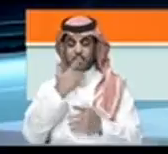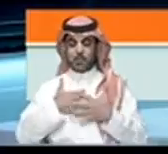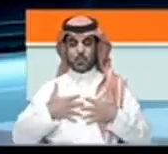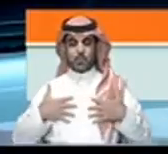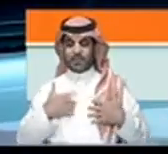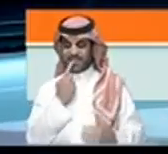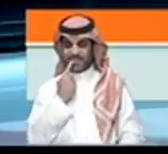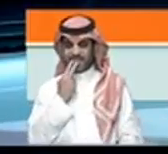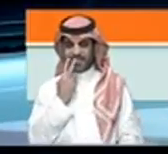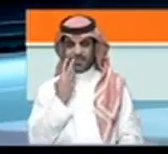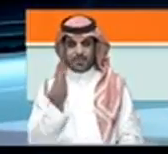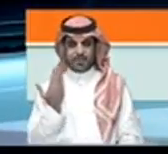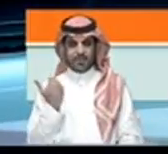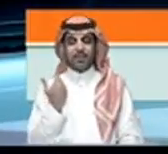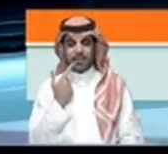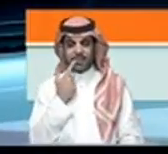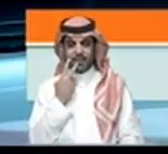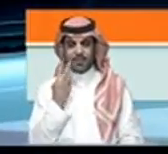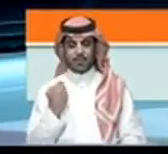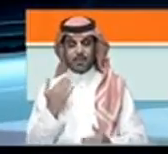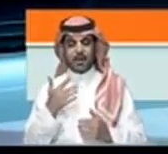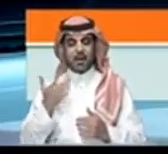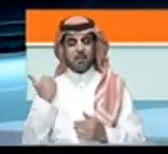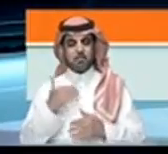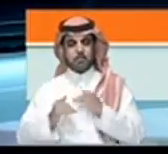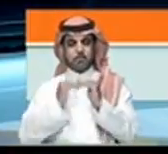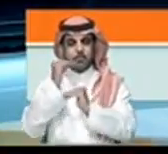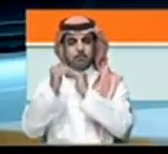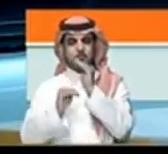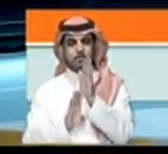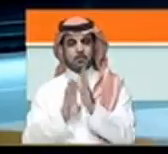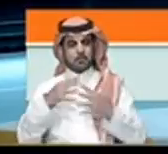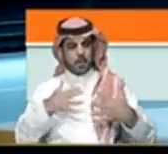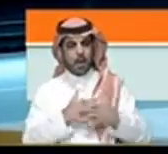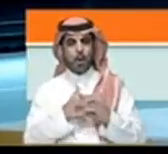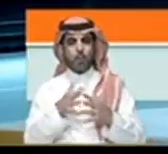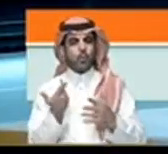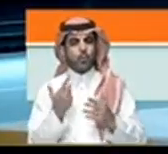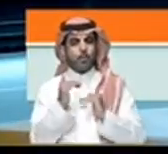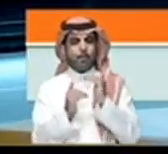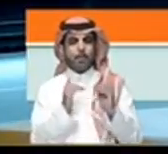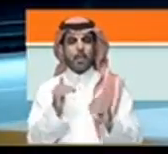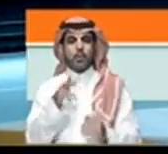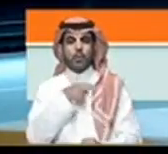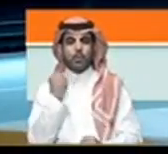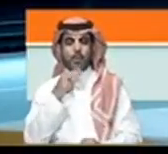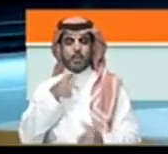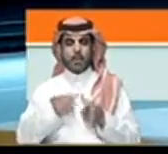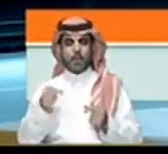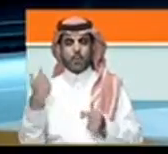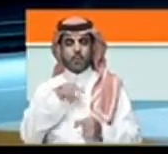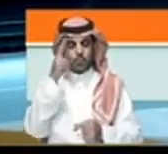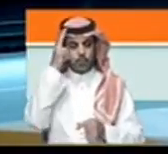القليله الماضيه من تقدم كبير في مجالات التعاون الثنائيه بين البلدين وشكرا سمو ولي العهد